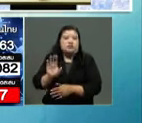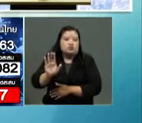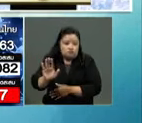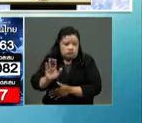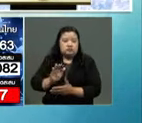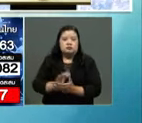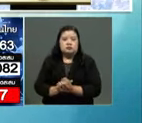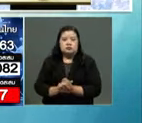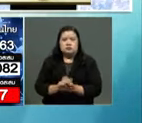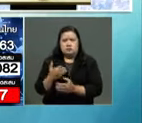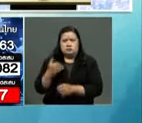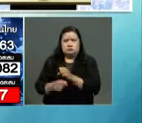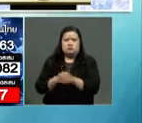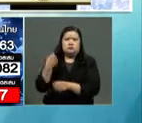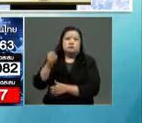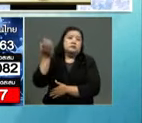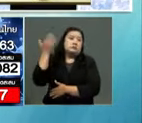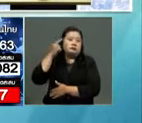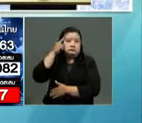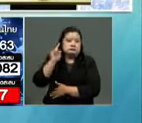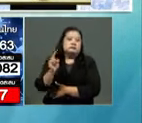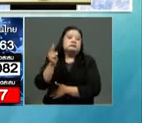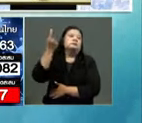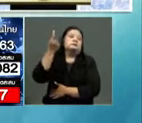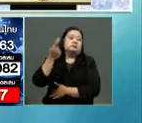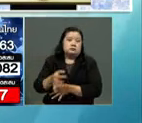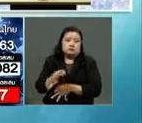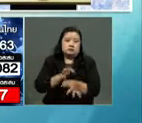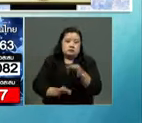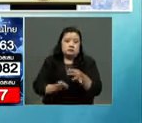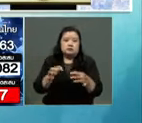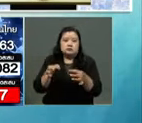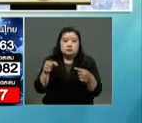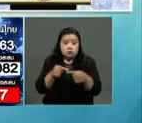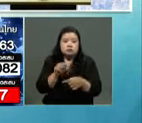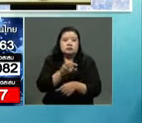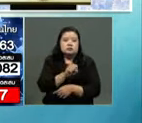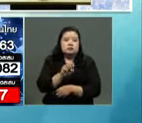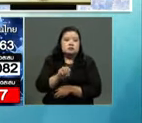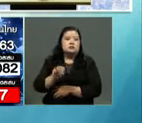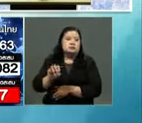เป็นระบบปิดครับของทางบริษัทแอปเปิลได้โดยที่คนคิดค้นขึ้นนะครับซัก10กว่าปีมาแล้วนะครับเพื่อทดแทนการใช้ SMS